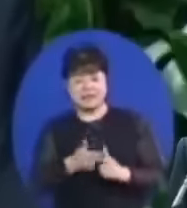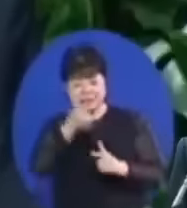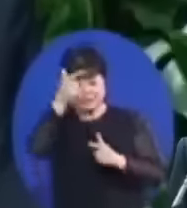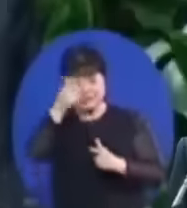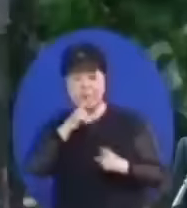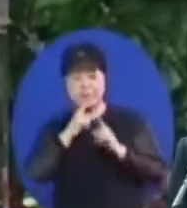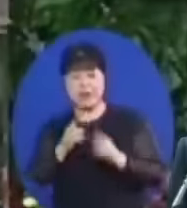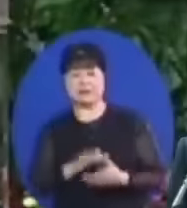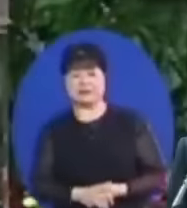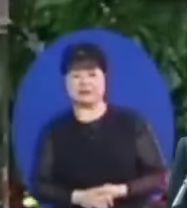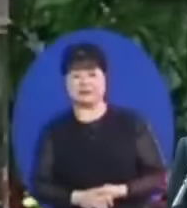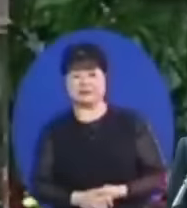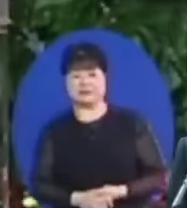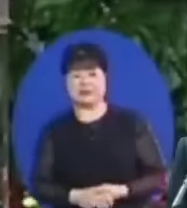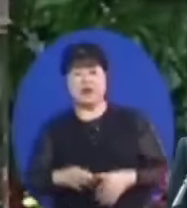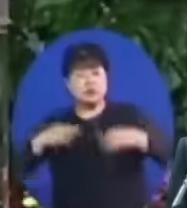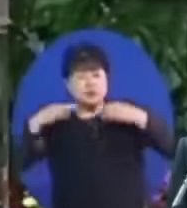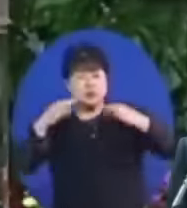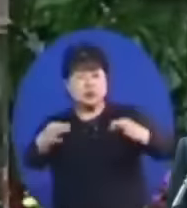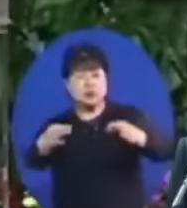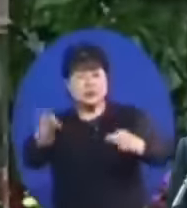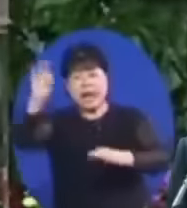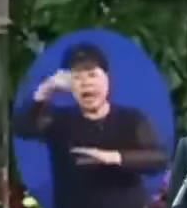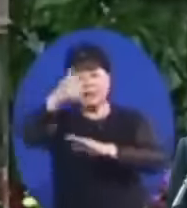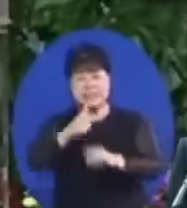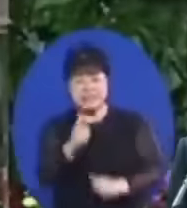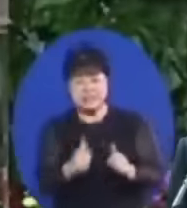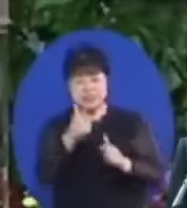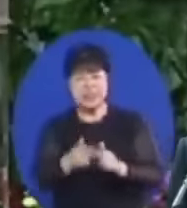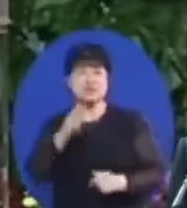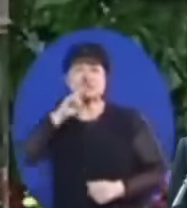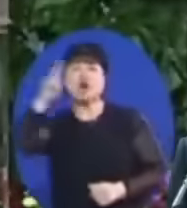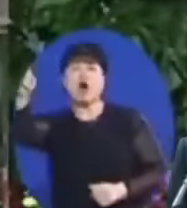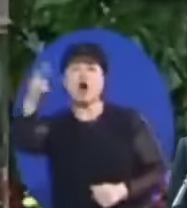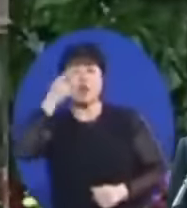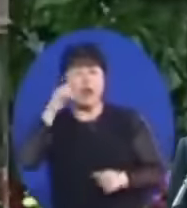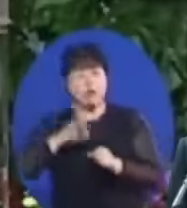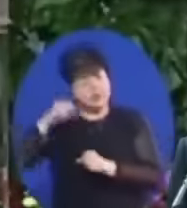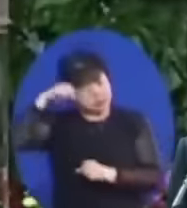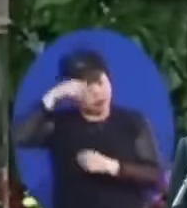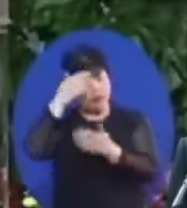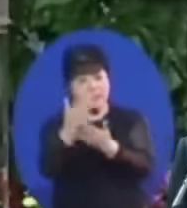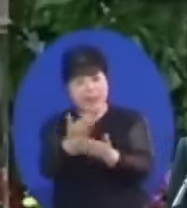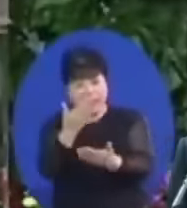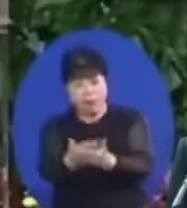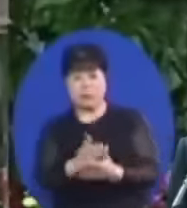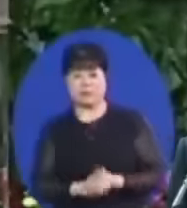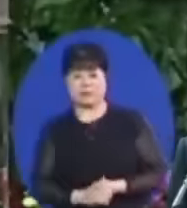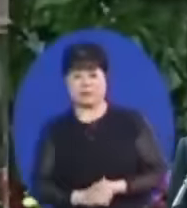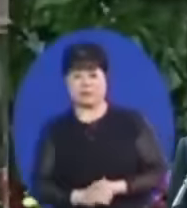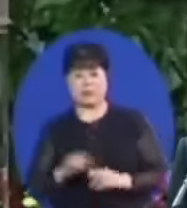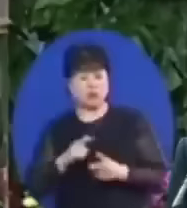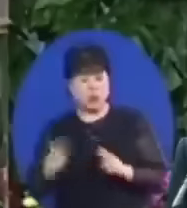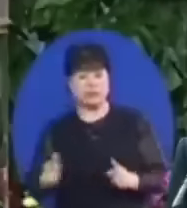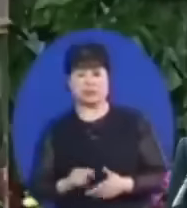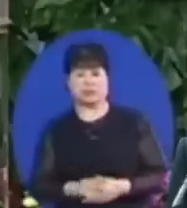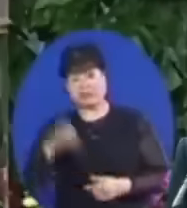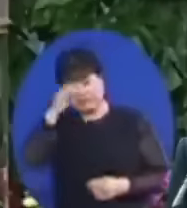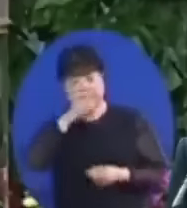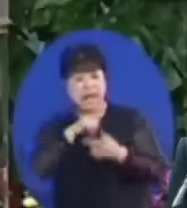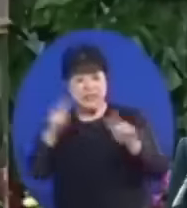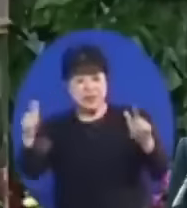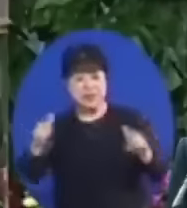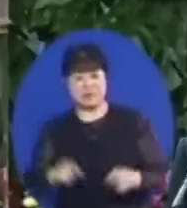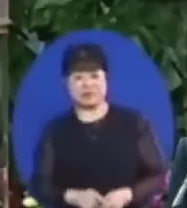예수시라는 말을 듣고 소리질러 이르되 다윗의 자손 예수여 나를 불쌍히 여기소서. 보통으로 그냥 부르는 게